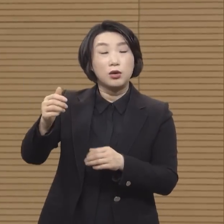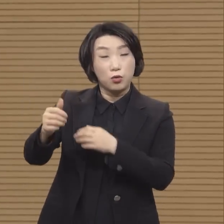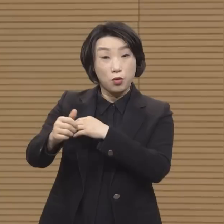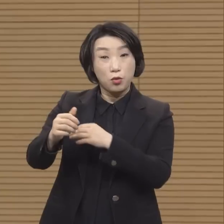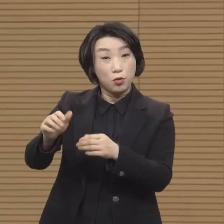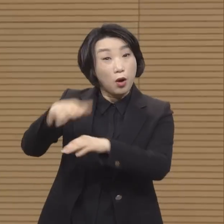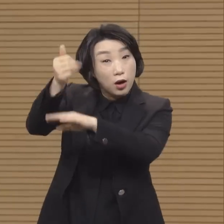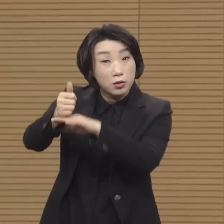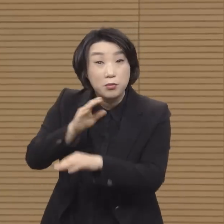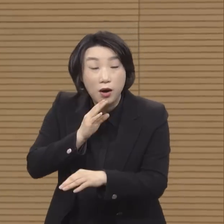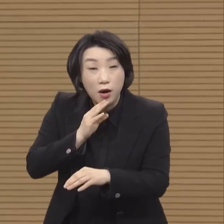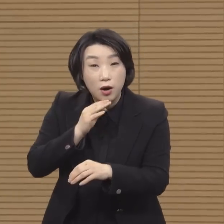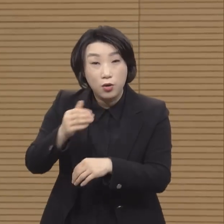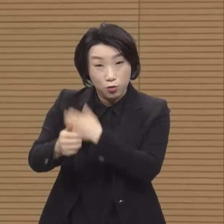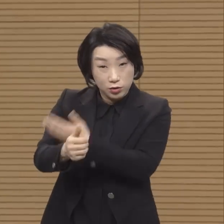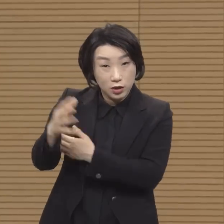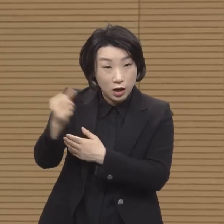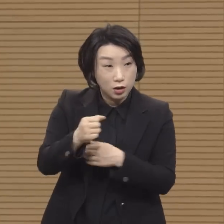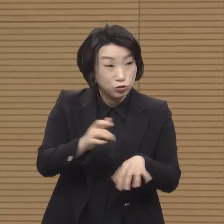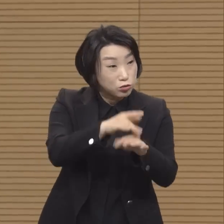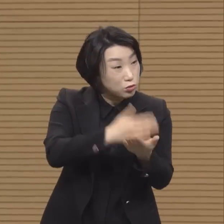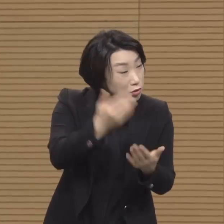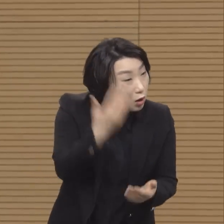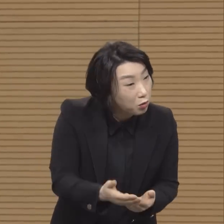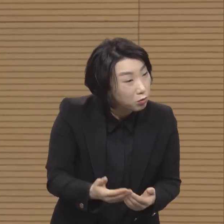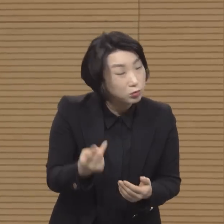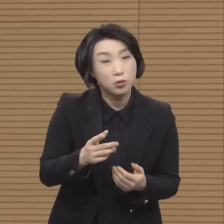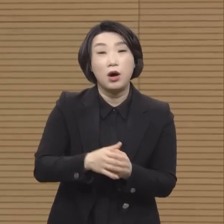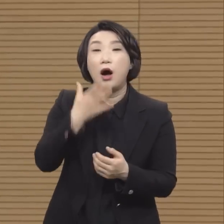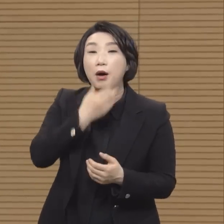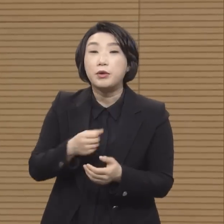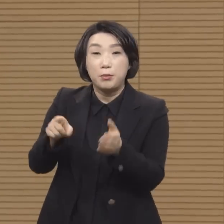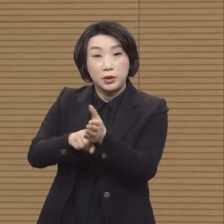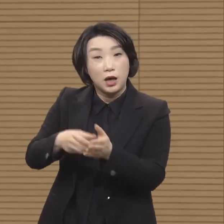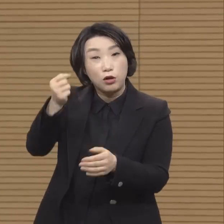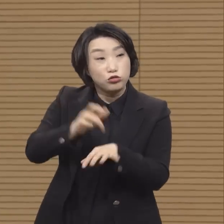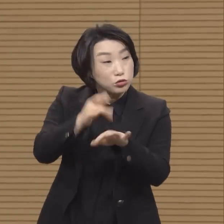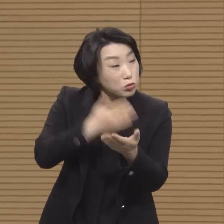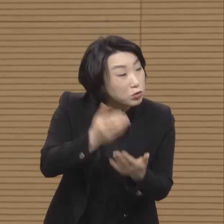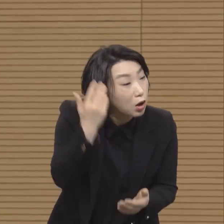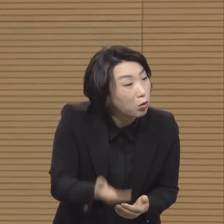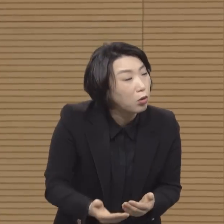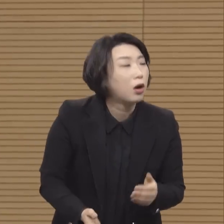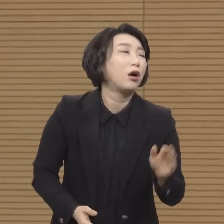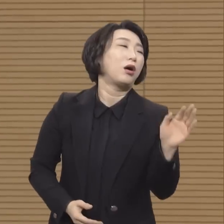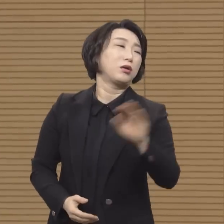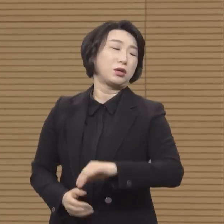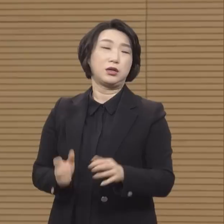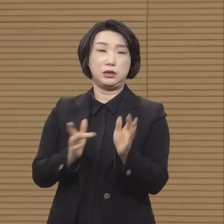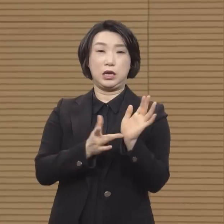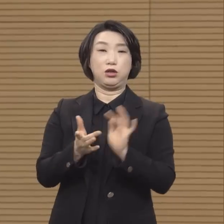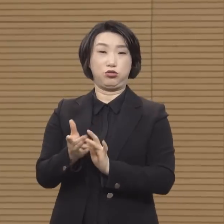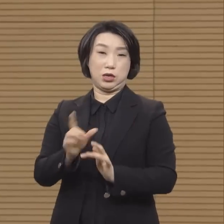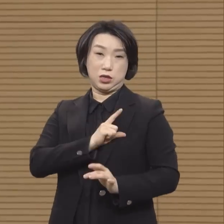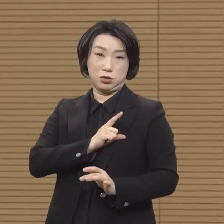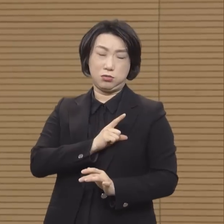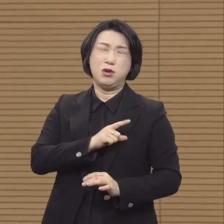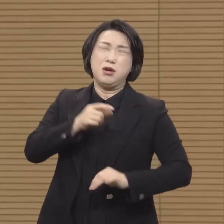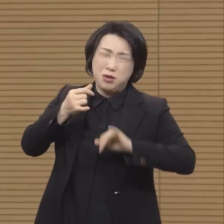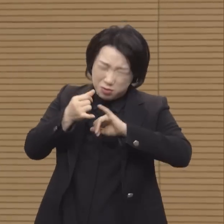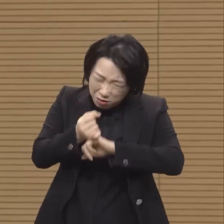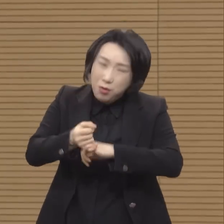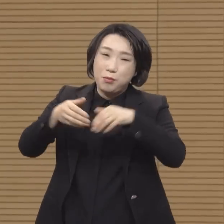봤어? 아브라함의 믿음으로 귀신 쫓는 거 봤어? 반드시 이것은 예수라고 하는 이름이 있어야